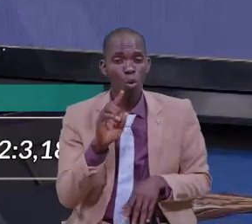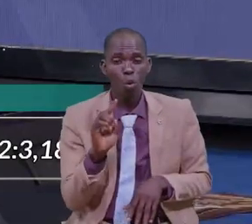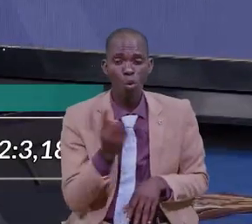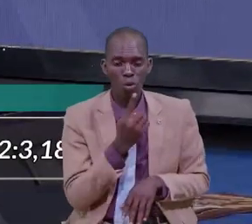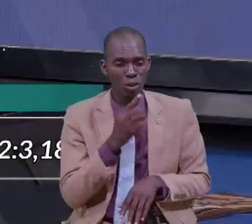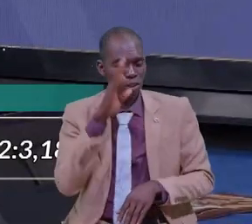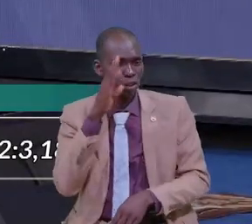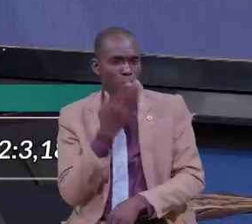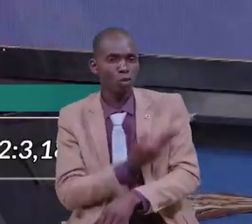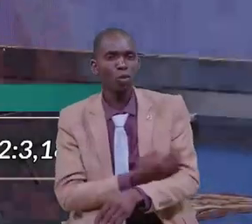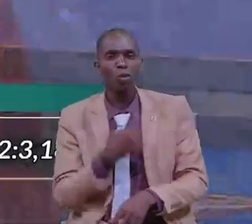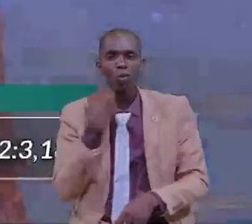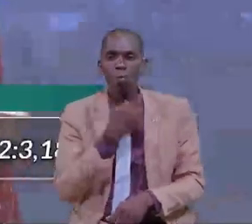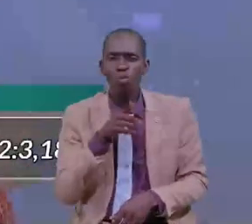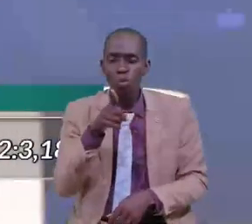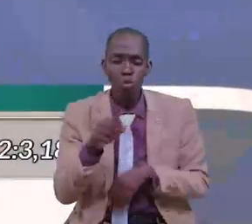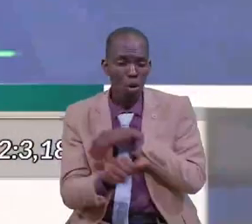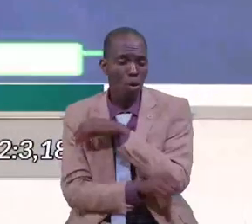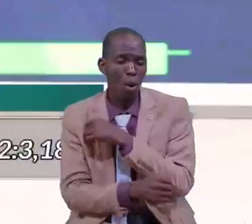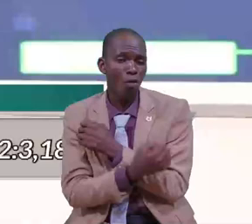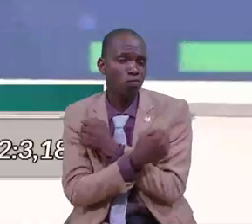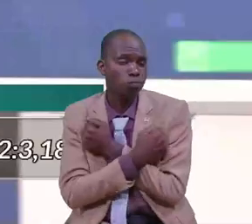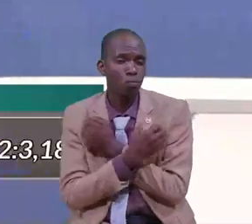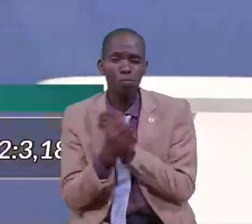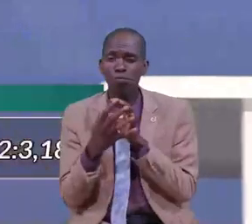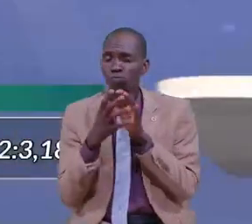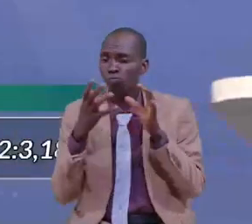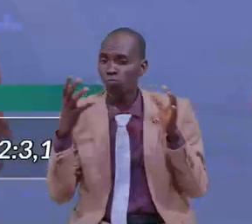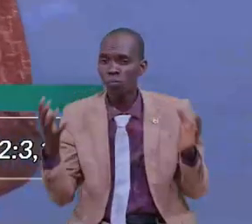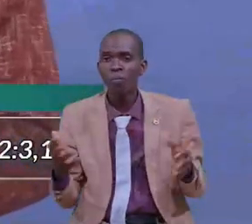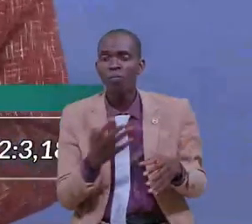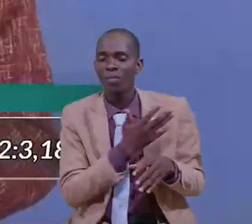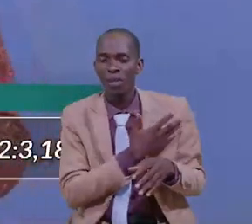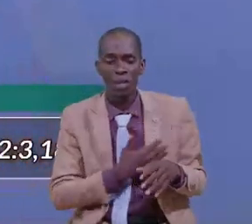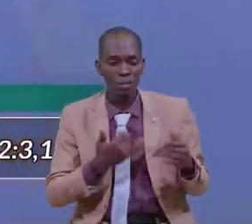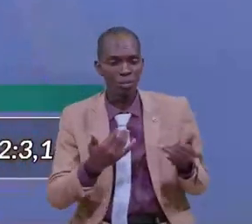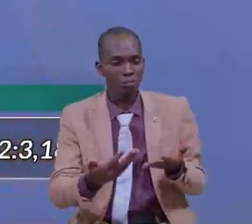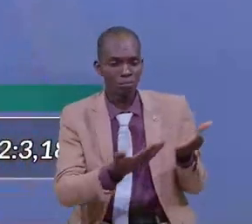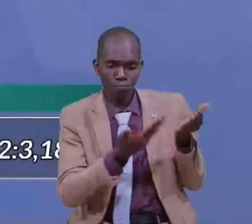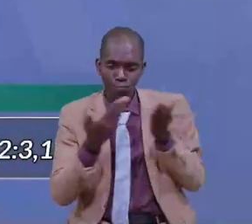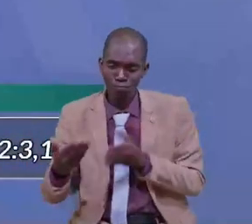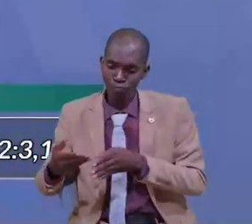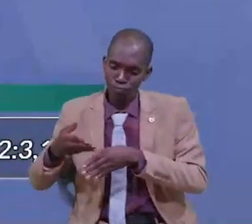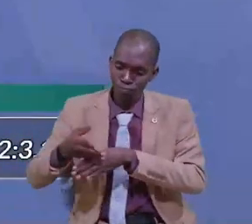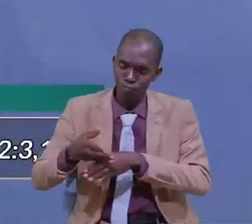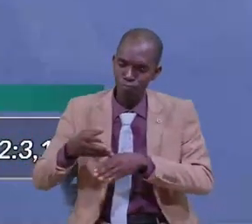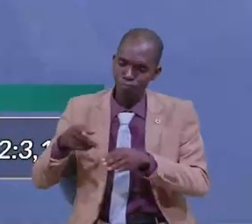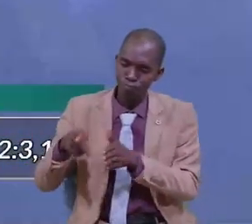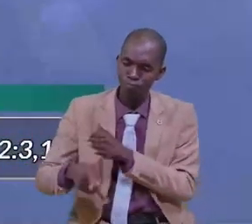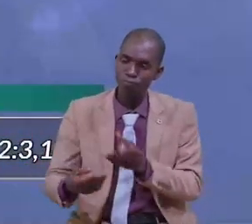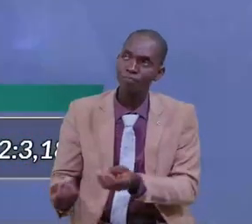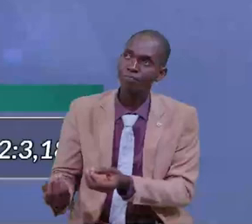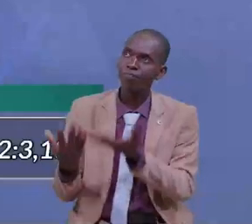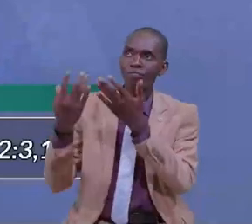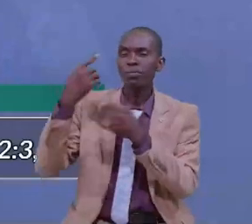Ton fils unique. Que tu aimes et sacrifie-le pour moi.